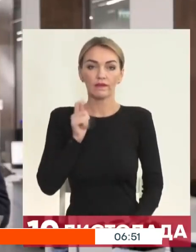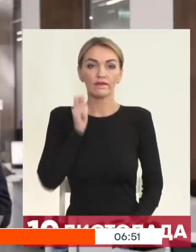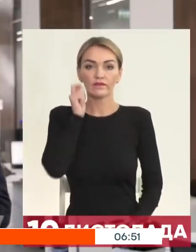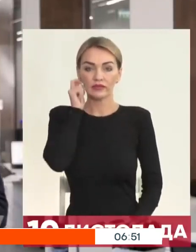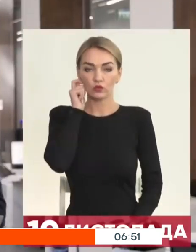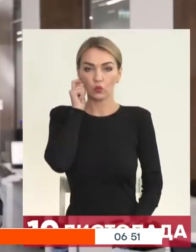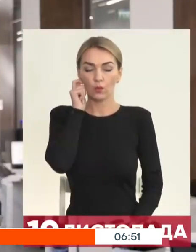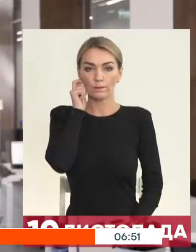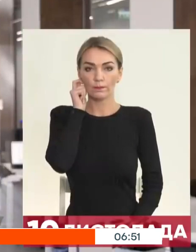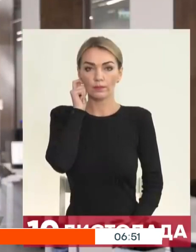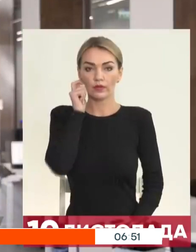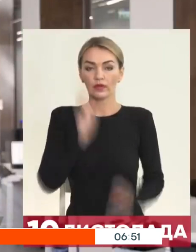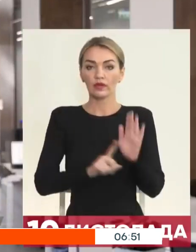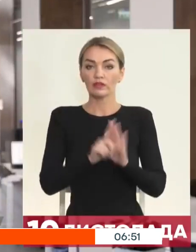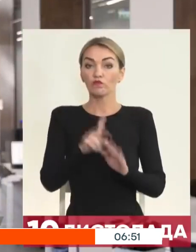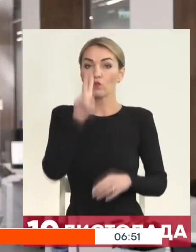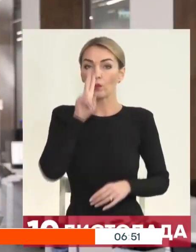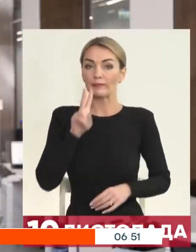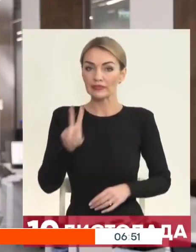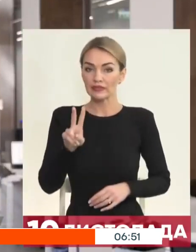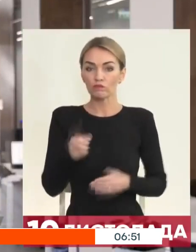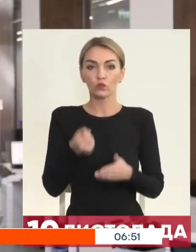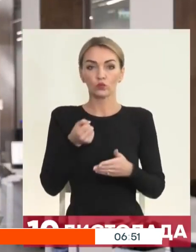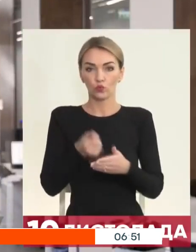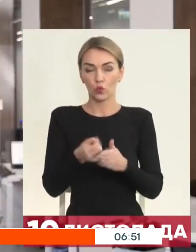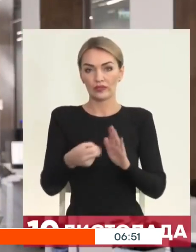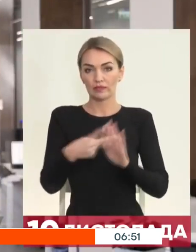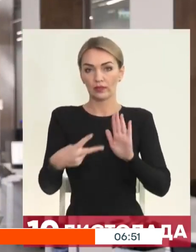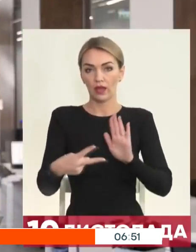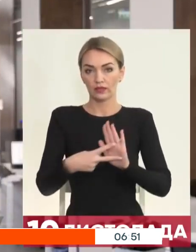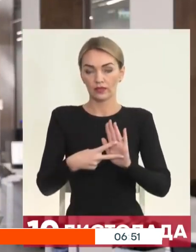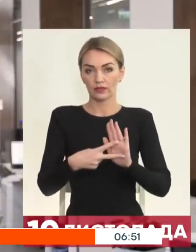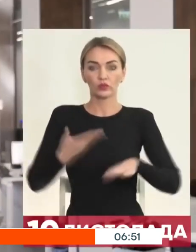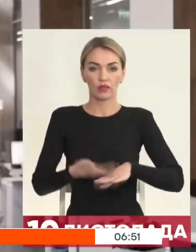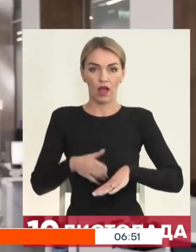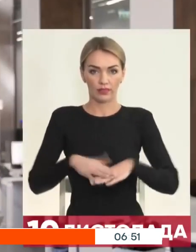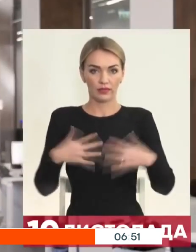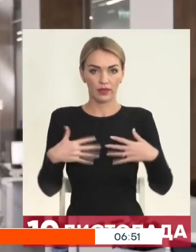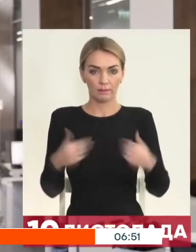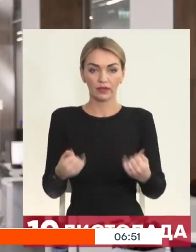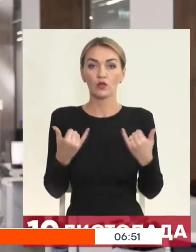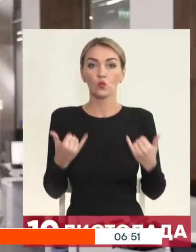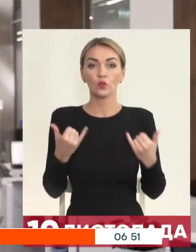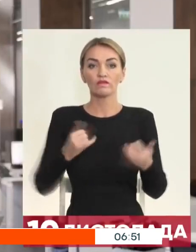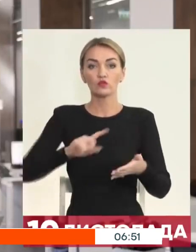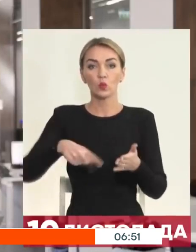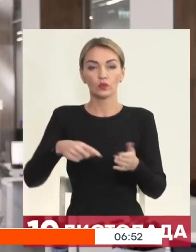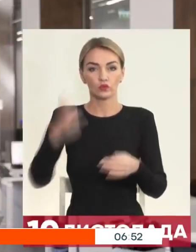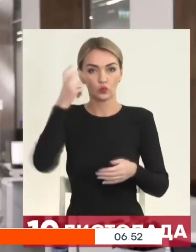віком від 2 місяців до 17 років. На сьогодні в столичних